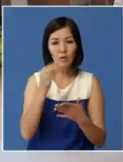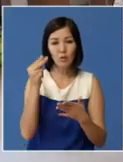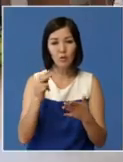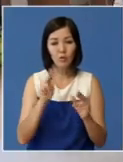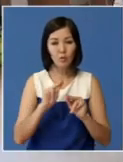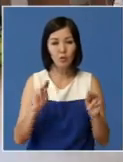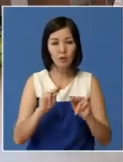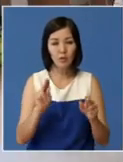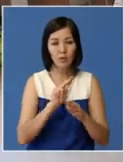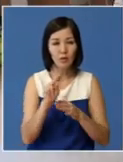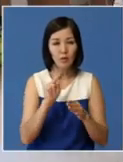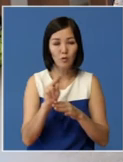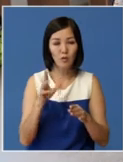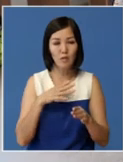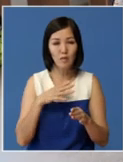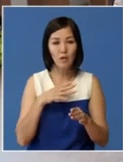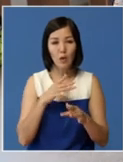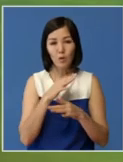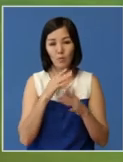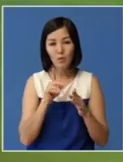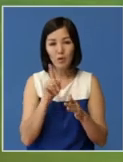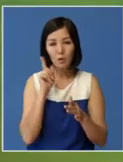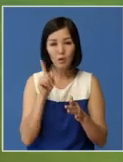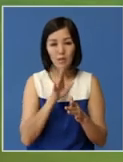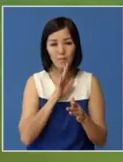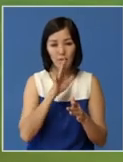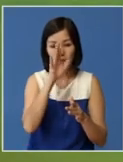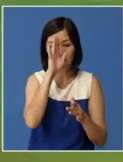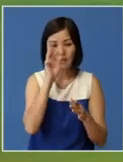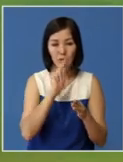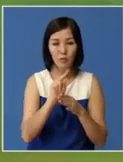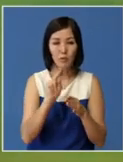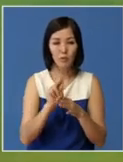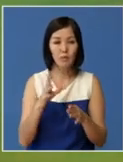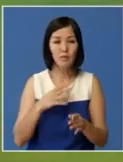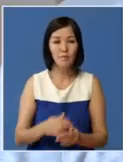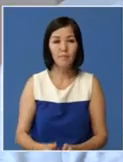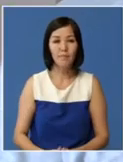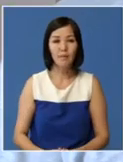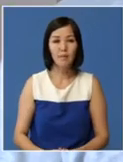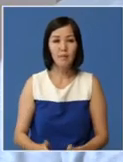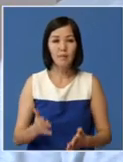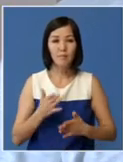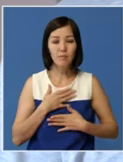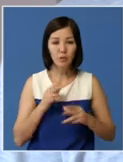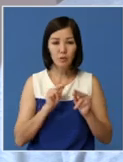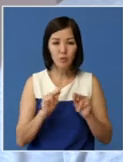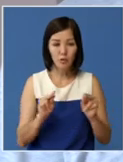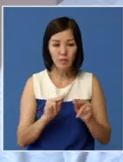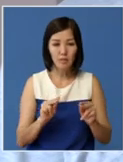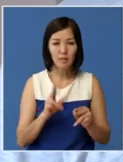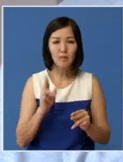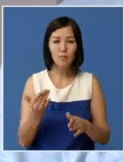берген. Кәсіби суретшілер талай таланттарды қияға аттандырып, тынысын ашты. Енді біз мысалы ұстазбыз ғой. Кім оқығысы